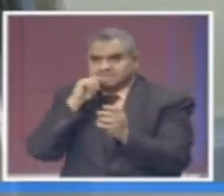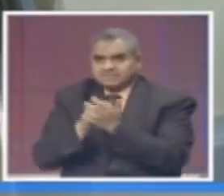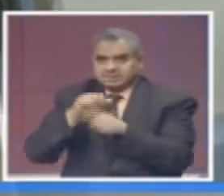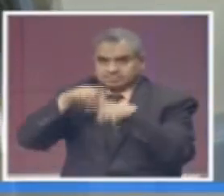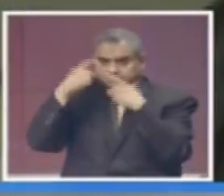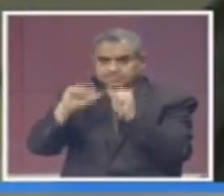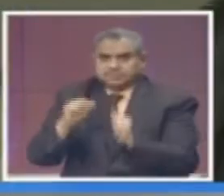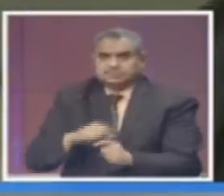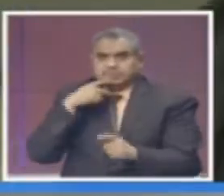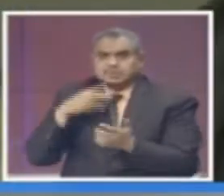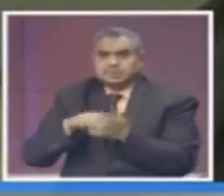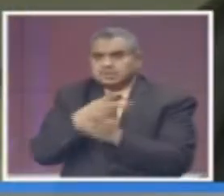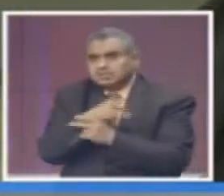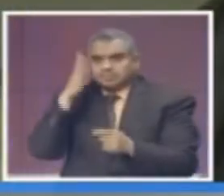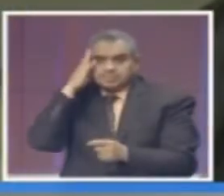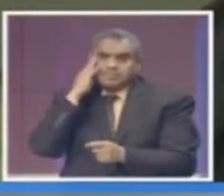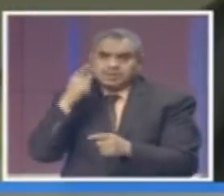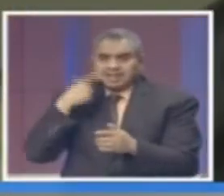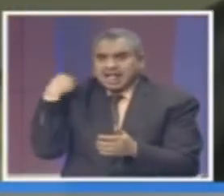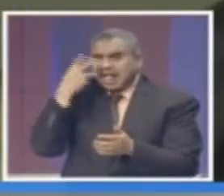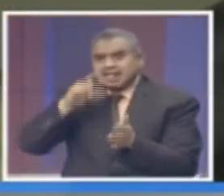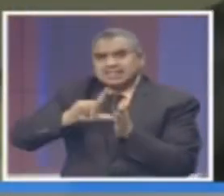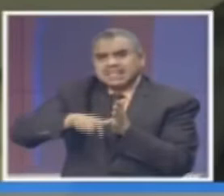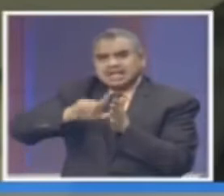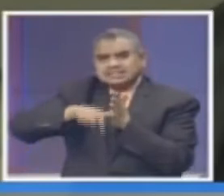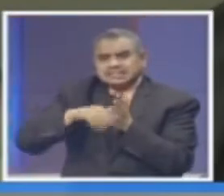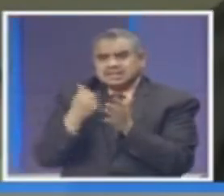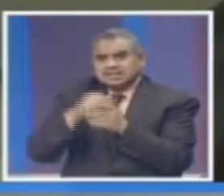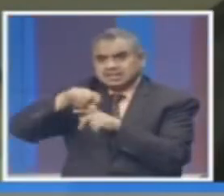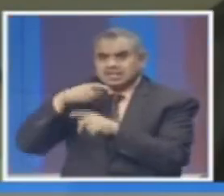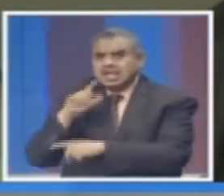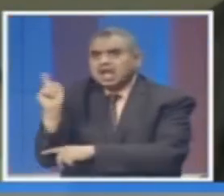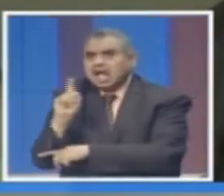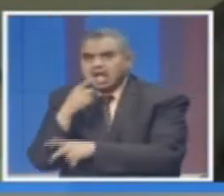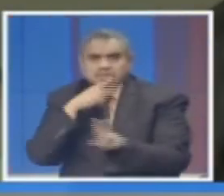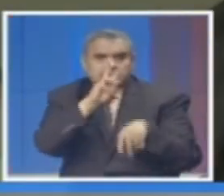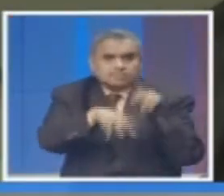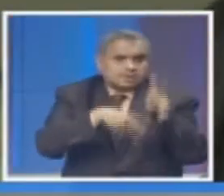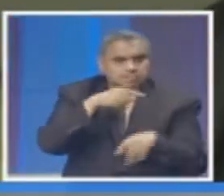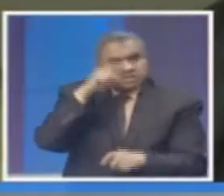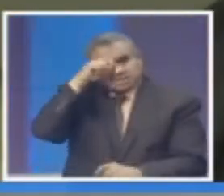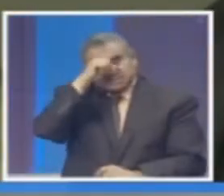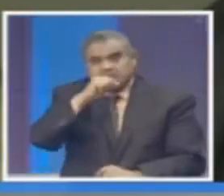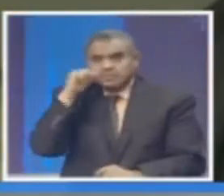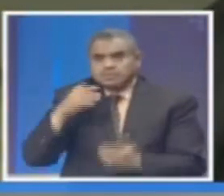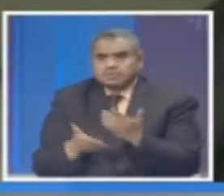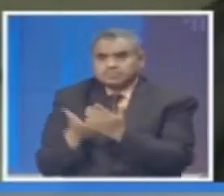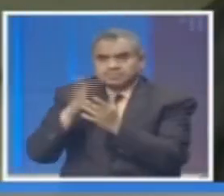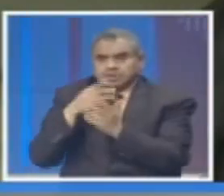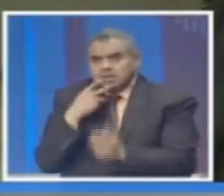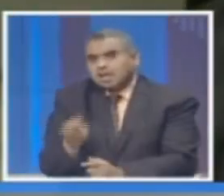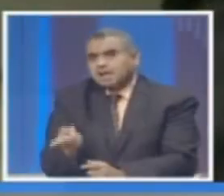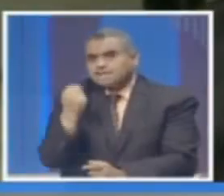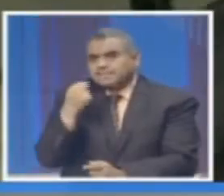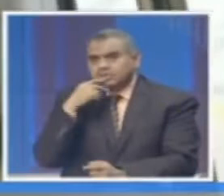للمشوار نفسه. وفرت كتير عشان احنا كنا يعني عشان انزل العتبة واجيب حاجتي كده كان صعب عليا، بس دلوقتي صار